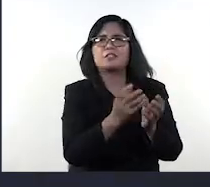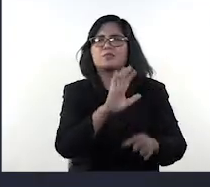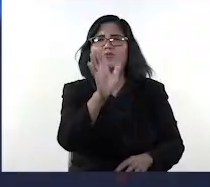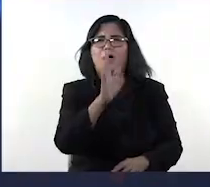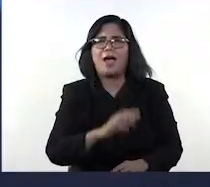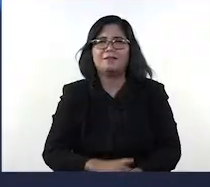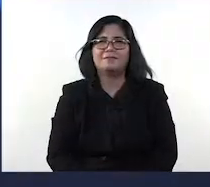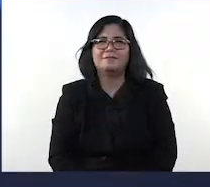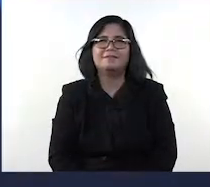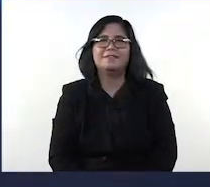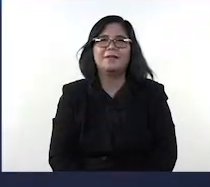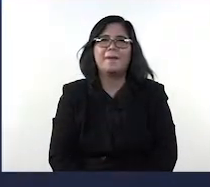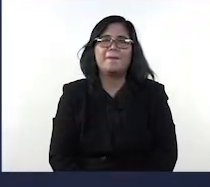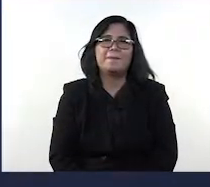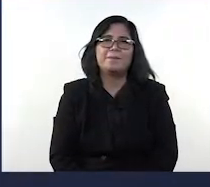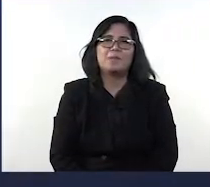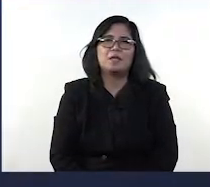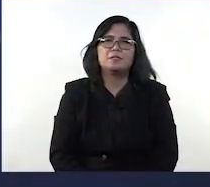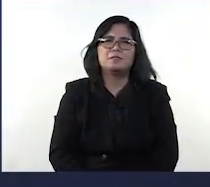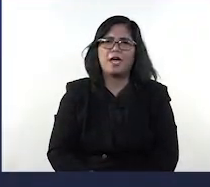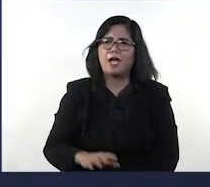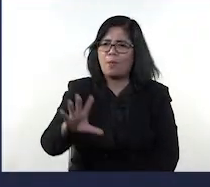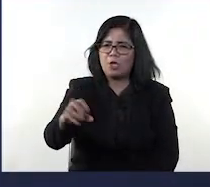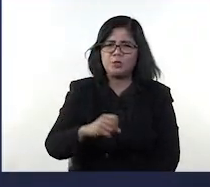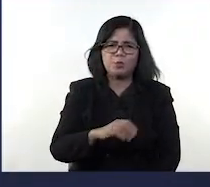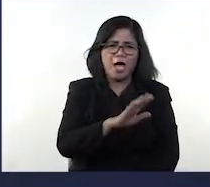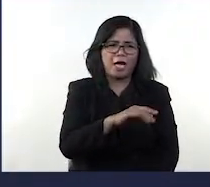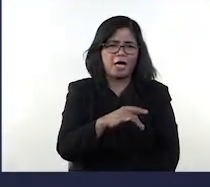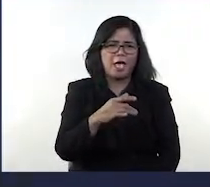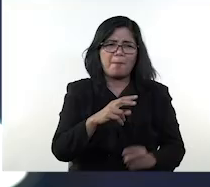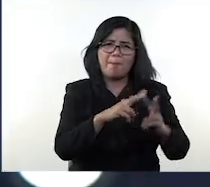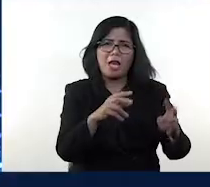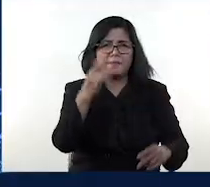ini aja saya mau pulang Hah ngapain